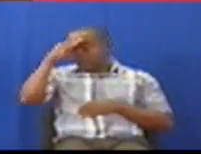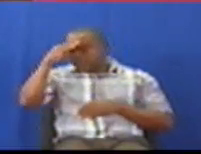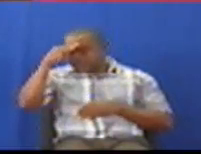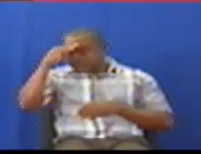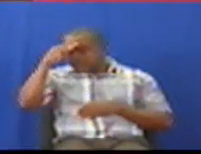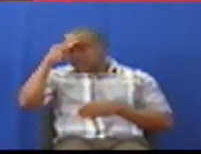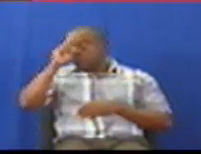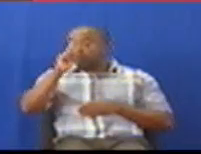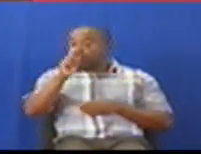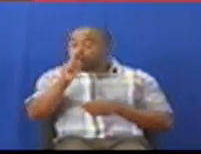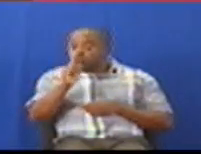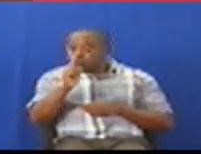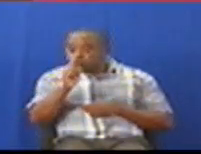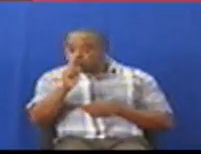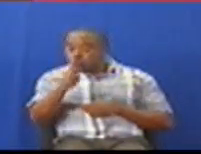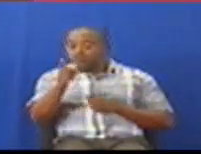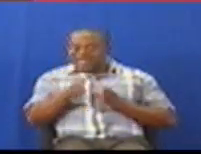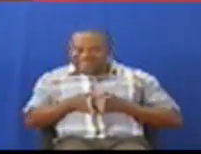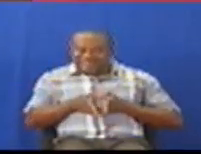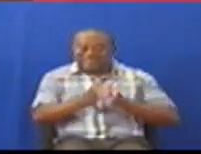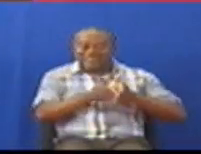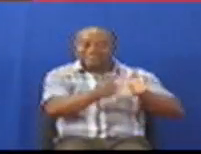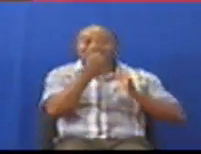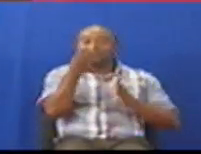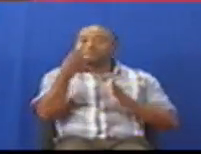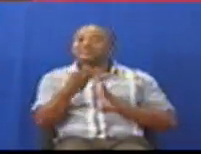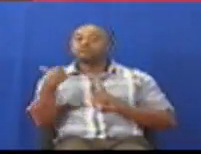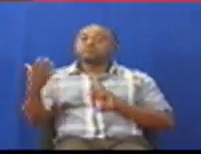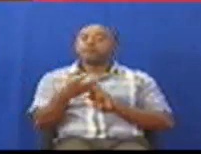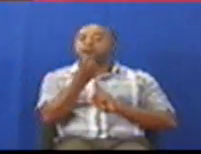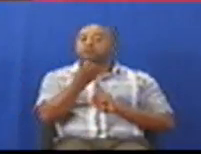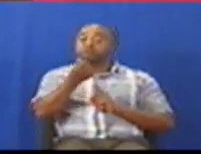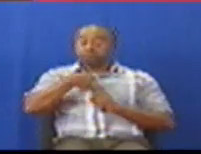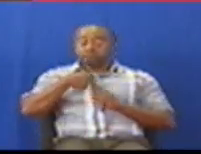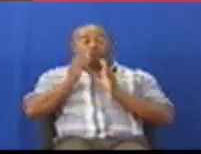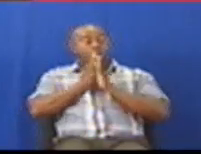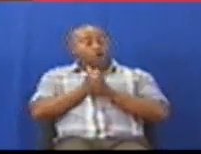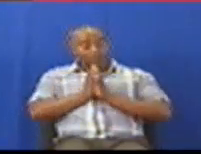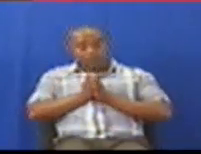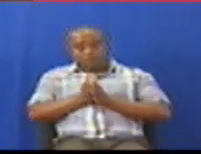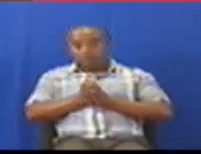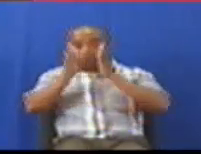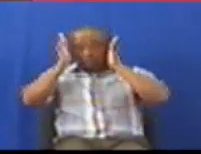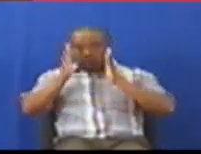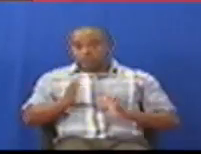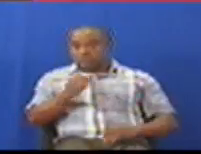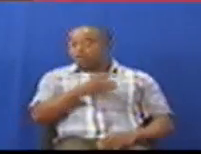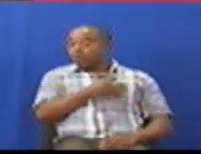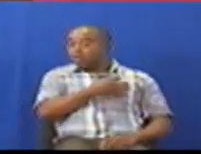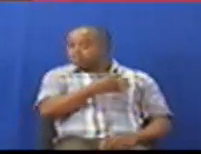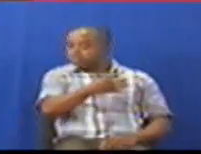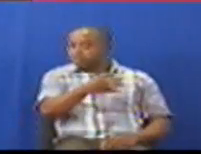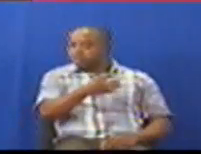tuna njia kama 3 zinazoingiza mapato katika mji ule. Kwa hiyo niombe mheshimiwa nani waziri, unapokuja hapa